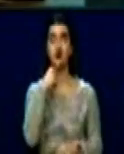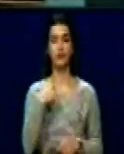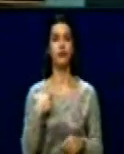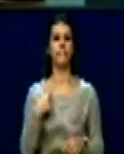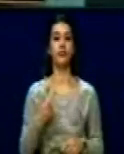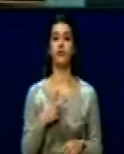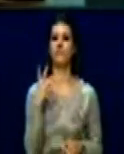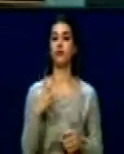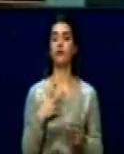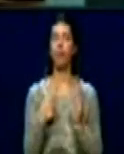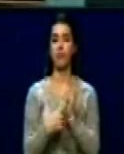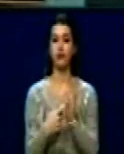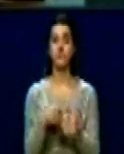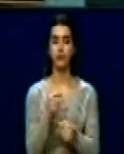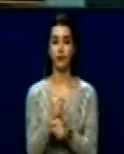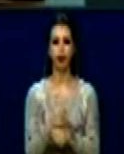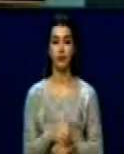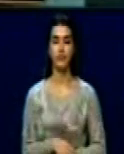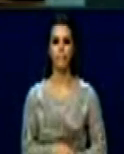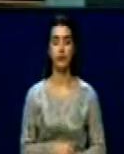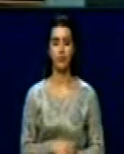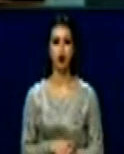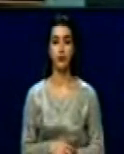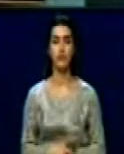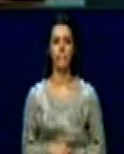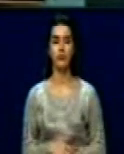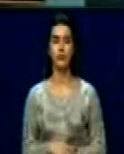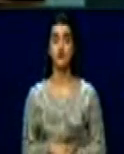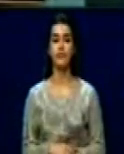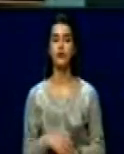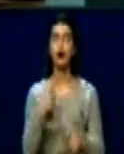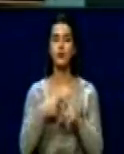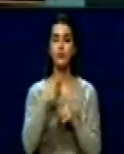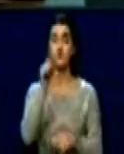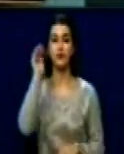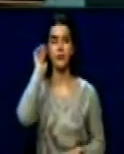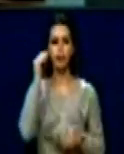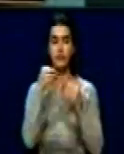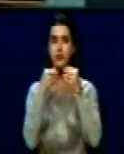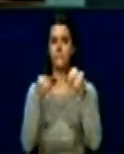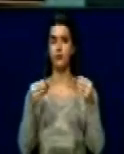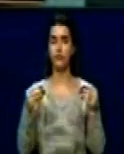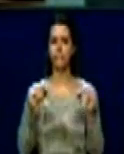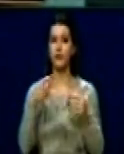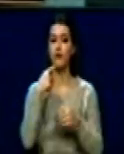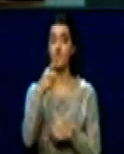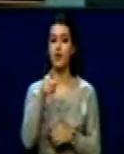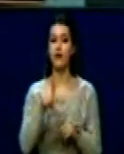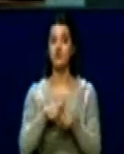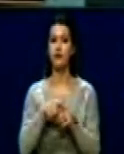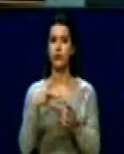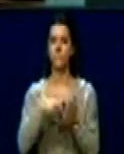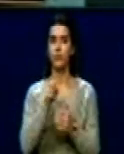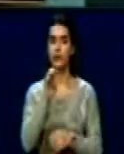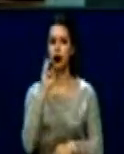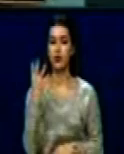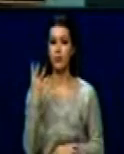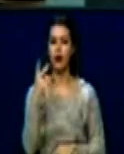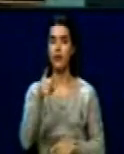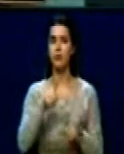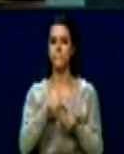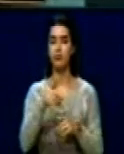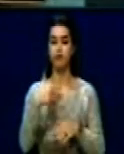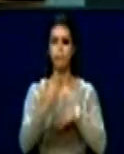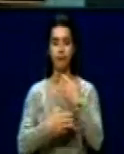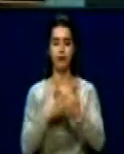pra si përparim, si eci përpara. Edhe ministri e tha që gjatë vitit 2014 rritja ekonomike do të